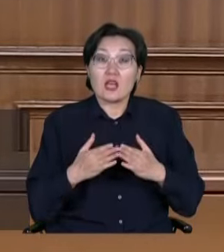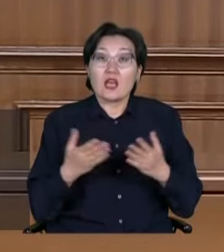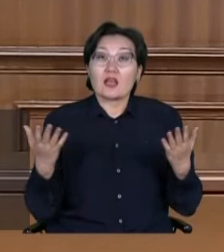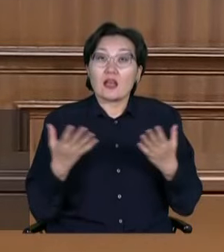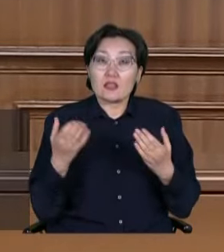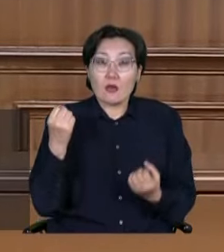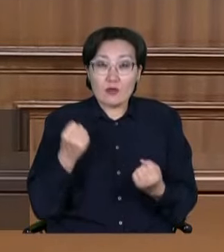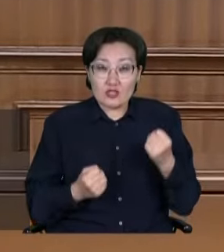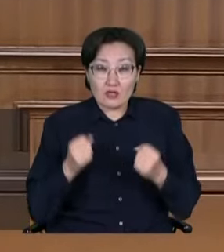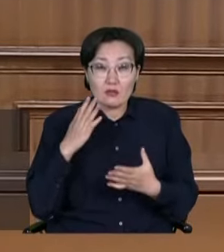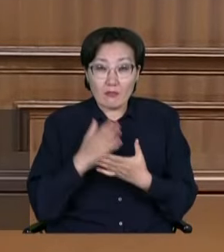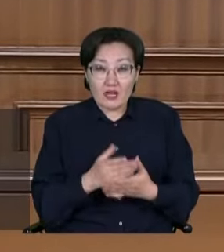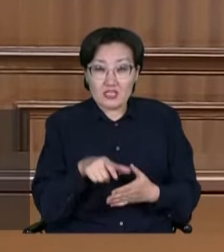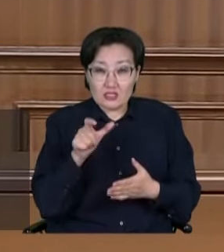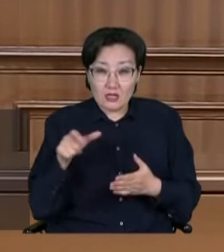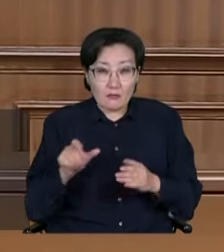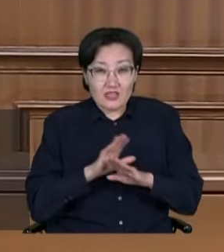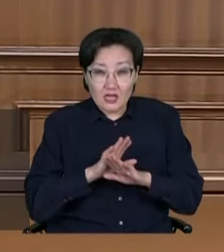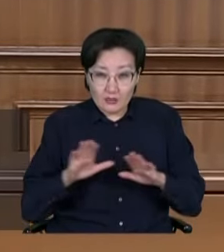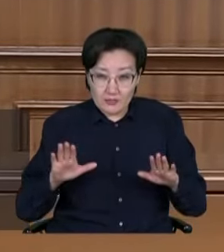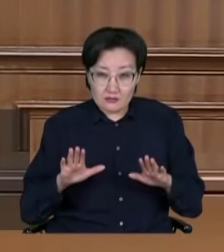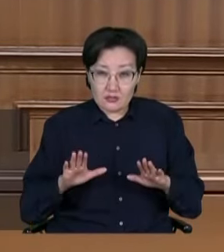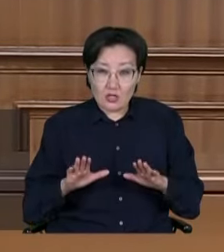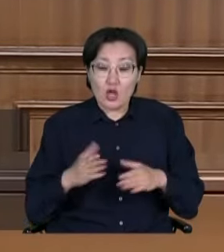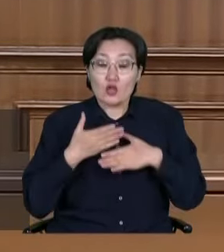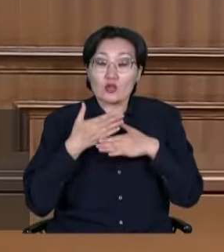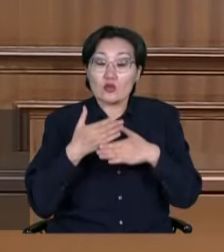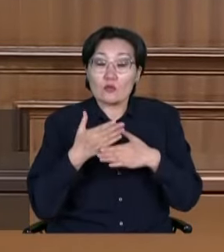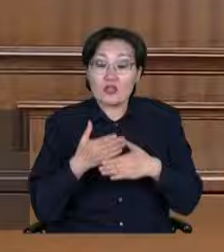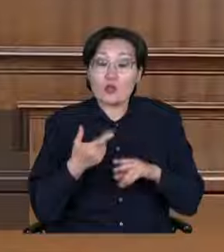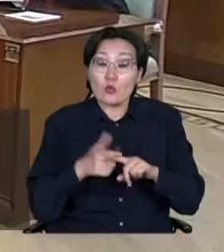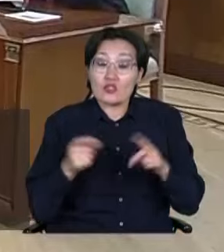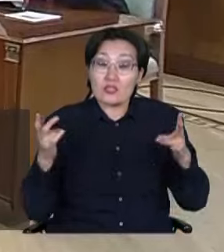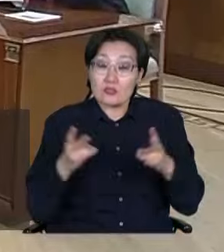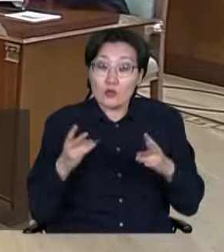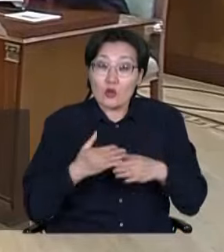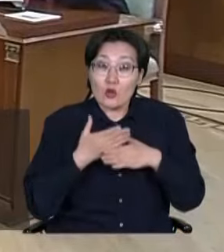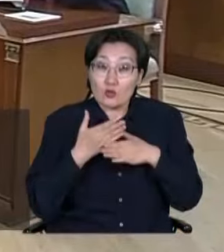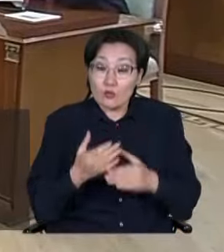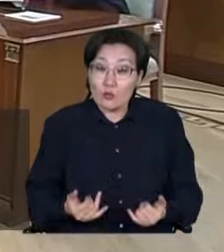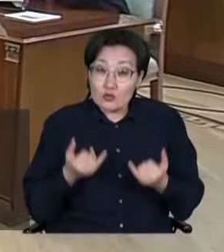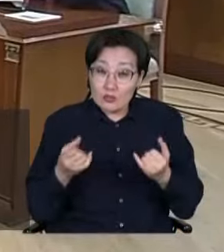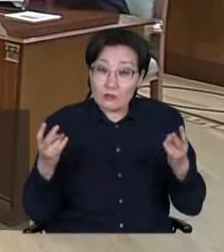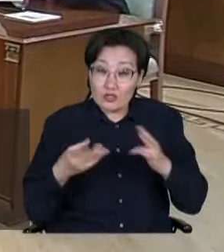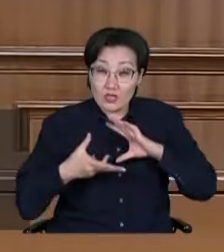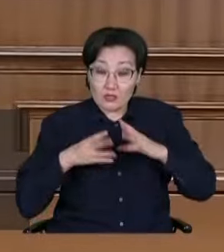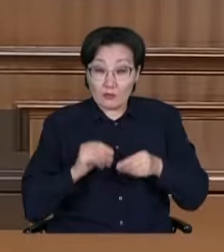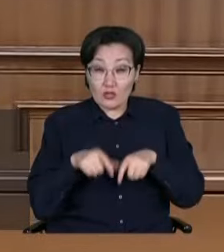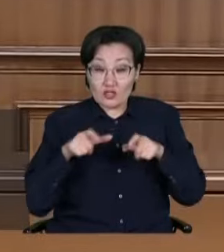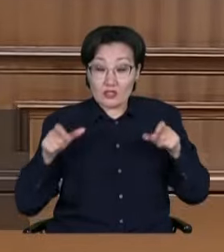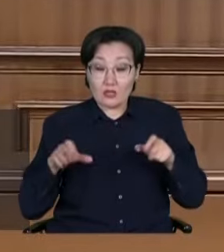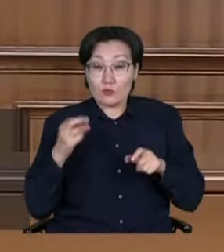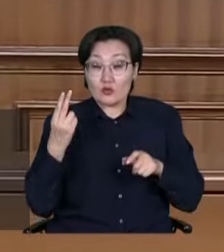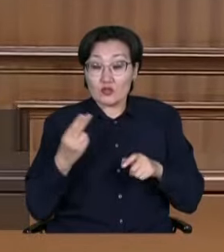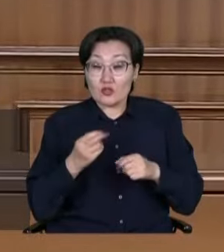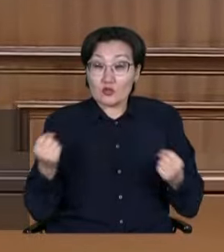қымбат көлігі бар азаматтарға емес. Көмекке зәру адамдарға көмек берілу қажет. Жалпы азаматтарға